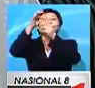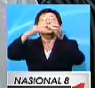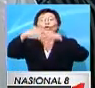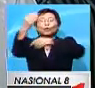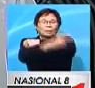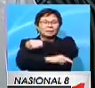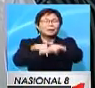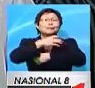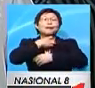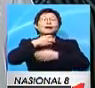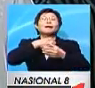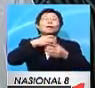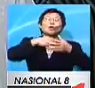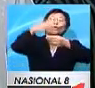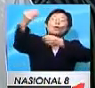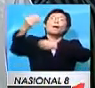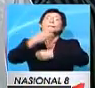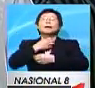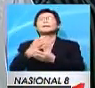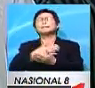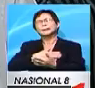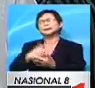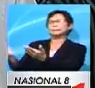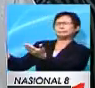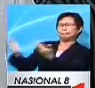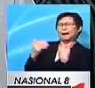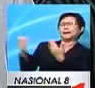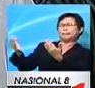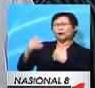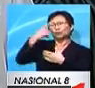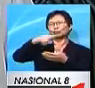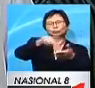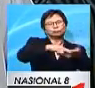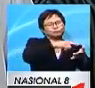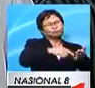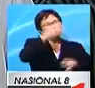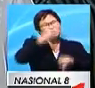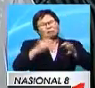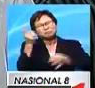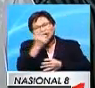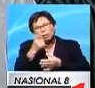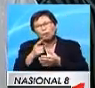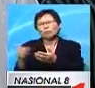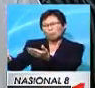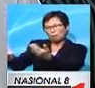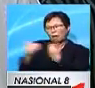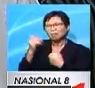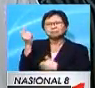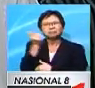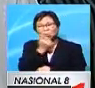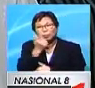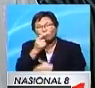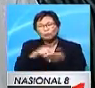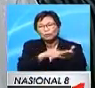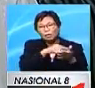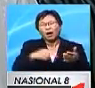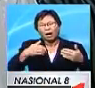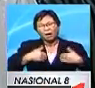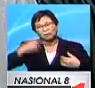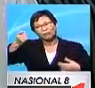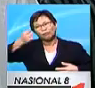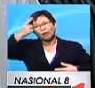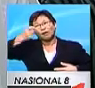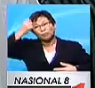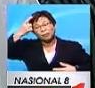negeri perak umpamanya balik untuk mengundi kalau mereka tidak balik untuk mengundi dan mempunyai